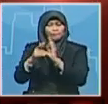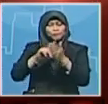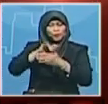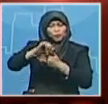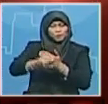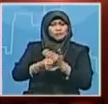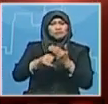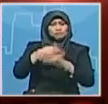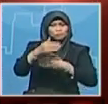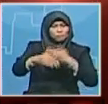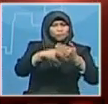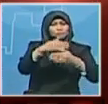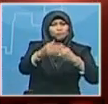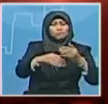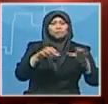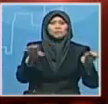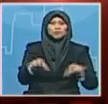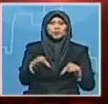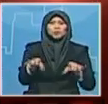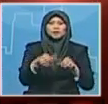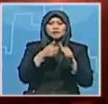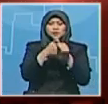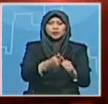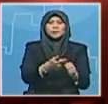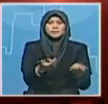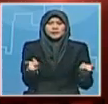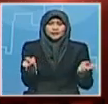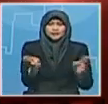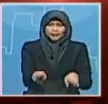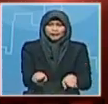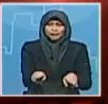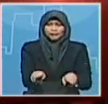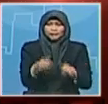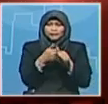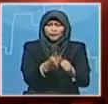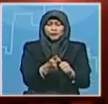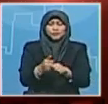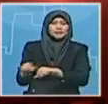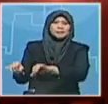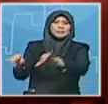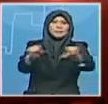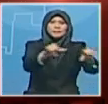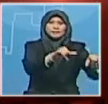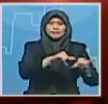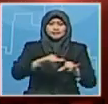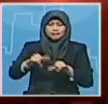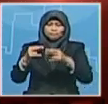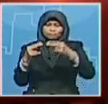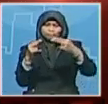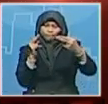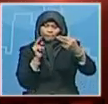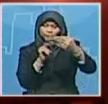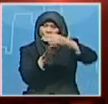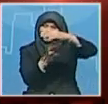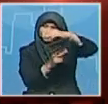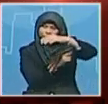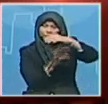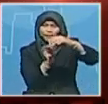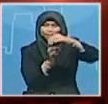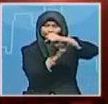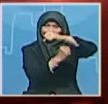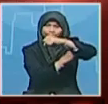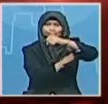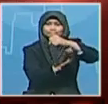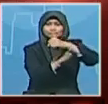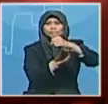ini dilaksanakan seperti yang termaktub dalam perjanjian, mengikut standard dan spesifikasi yang ditetapkan. Dan alhamdulillah setakat ini